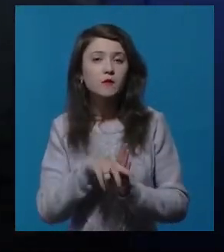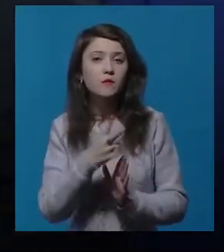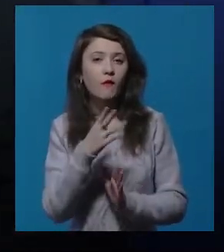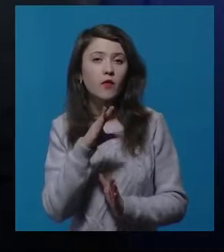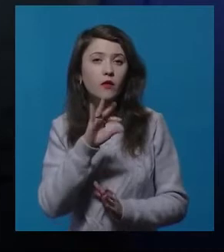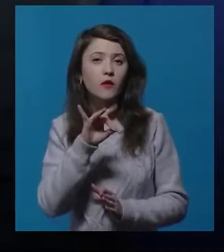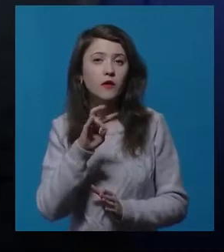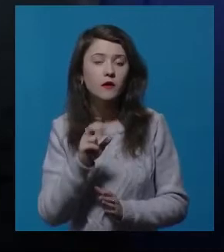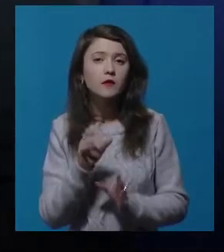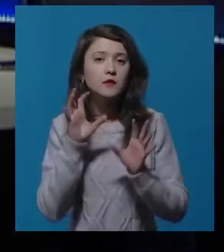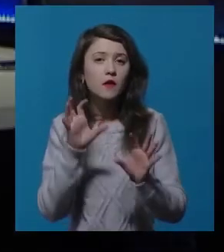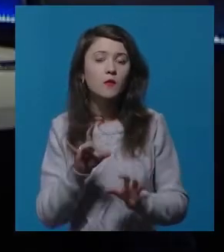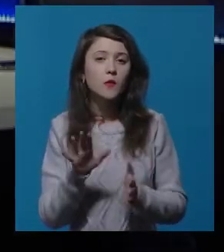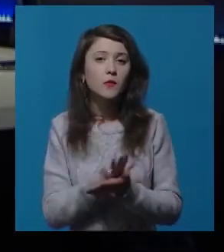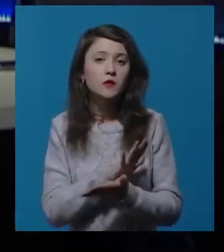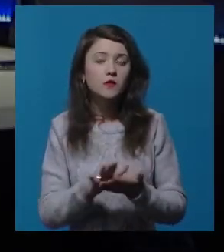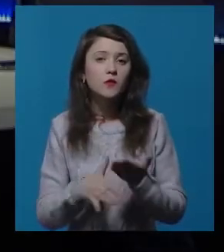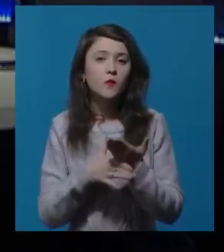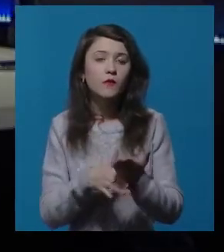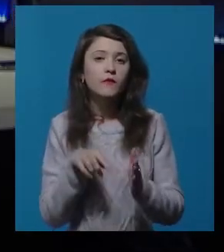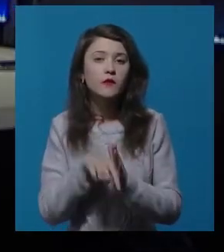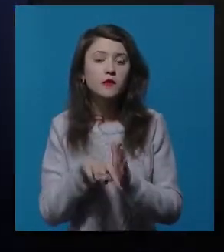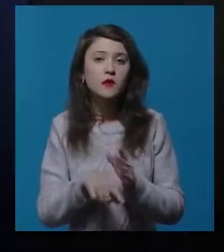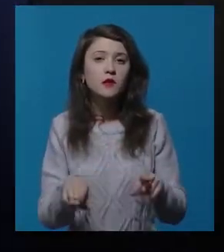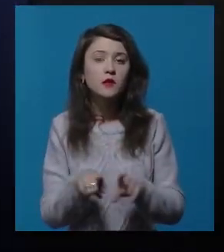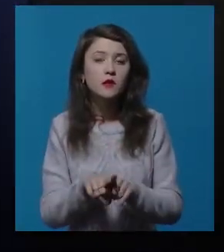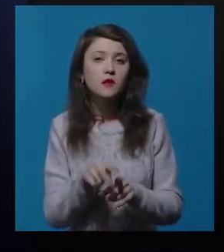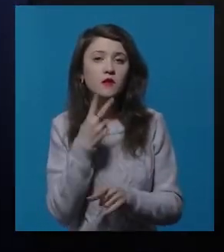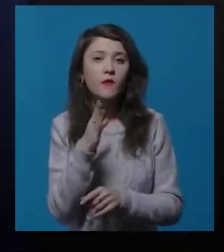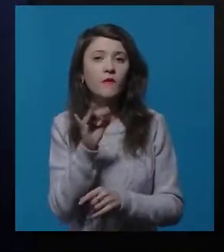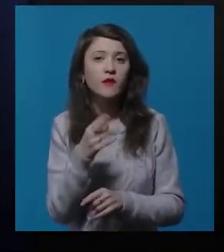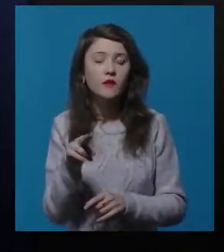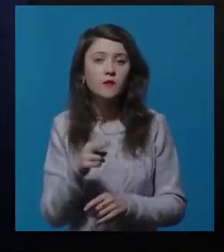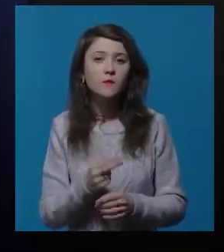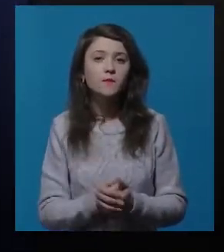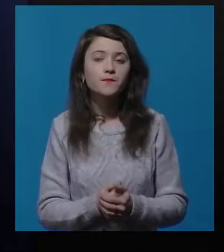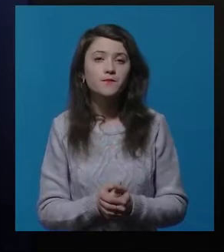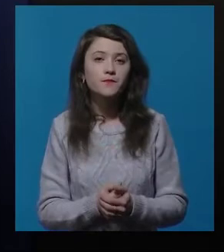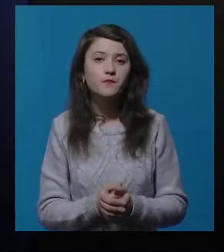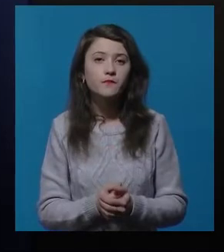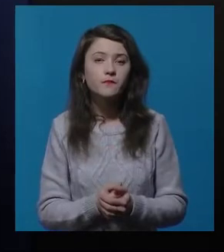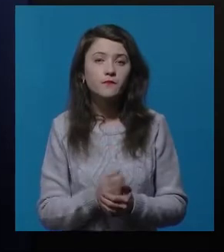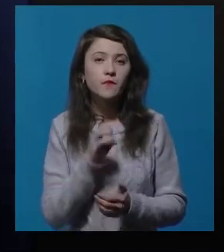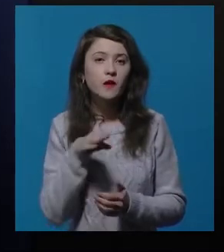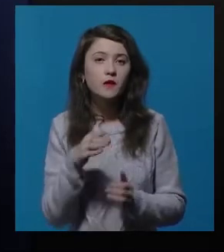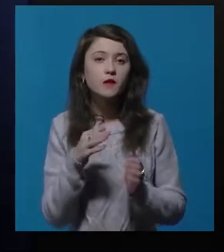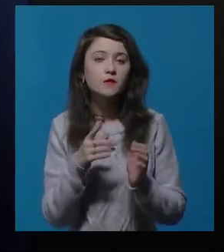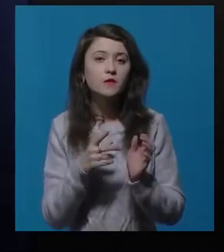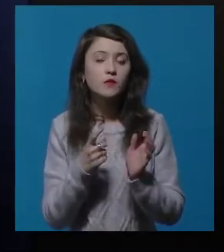про безоплатну правову допомогу, він визначає такі дійсно два види. Однею статтею, це стаття 7 цього закону, вона